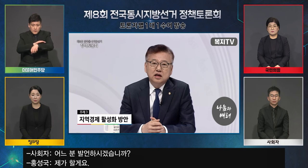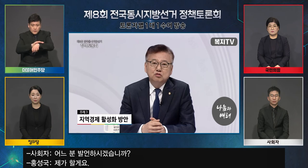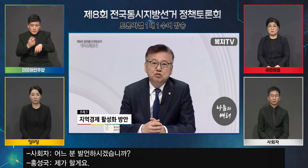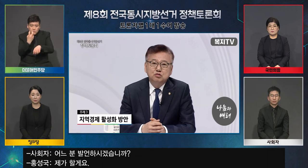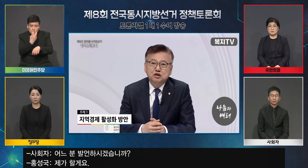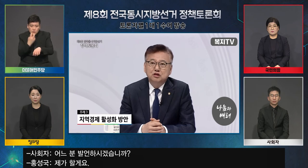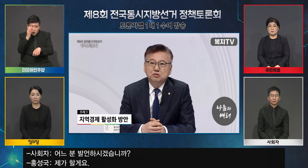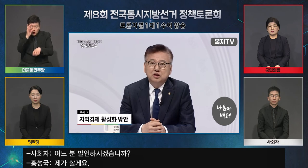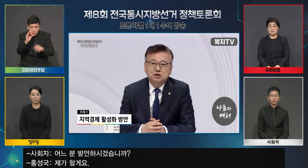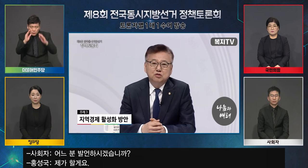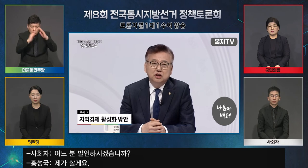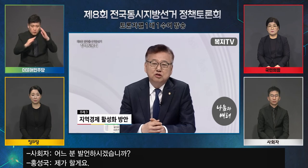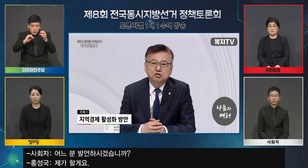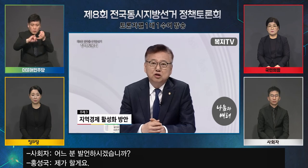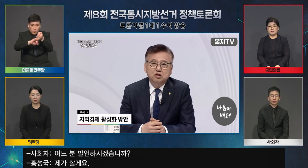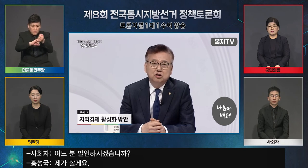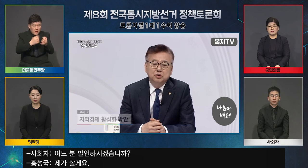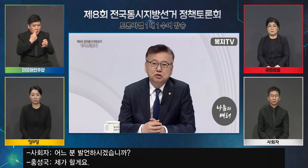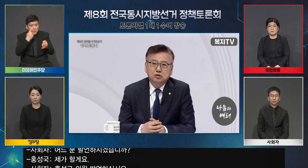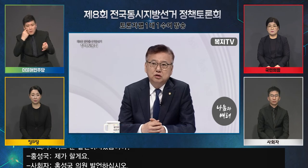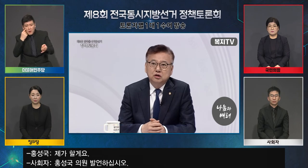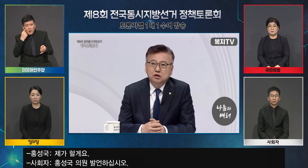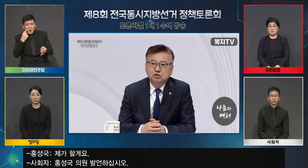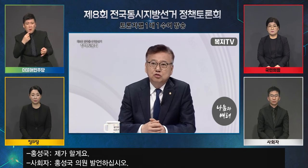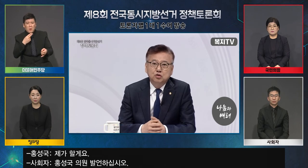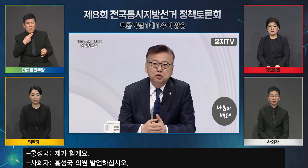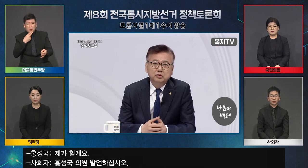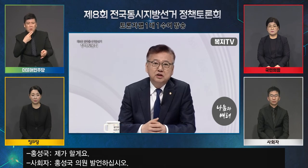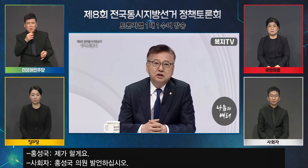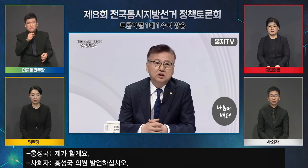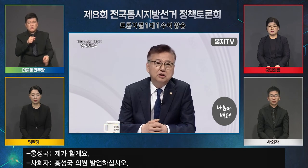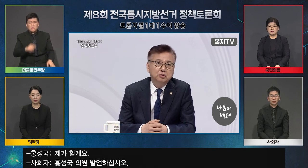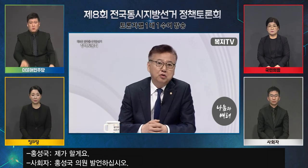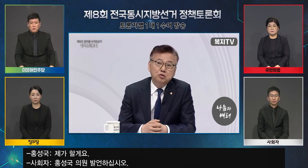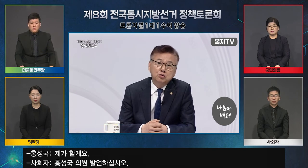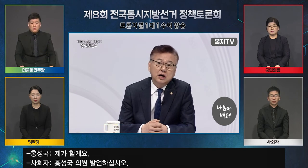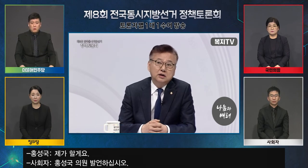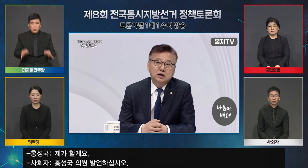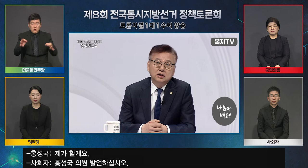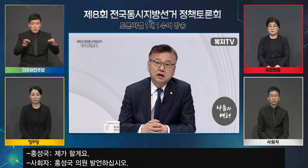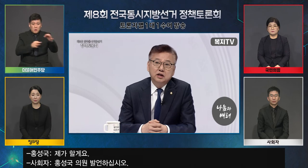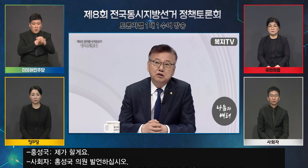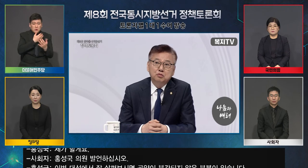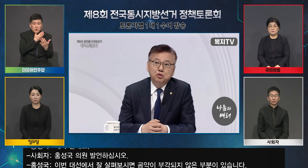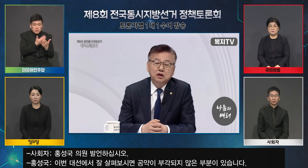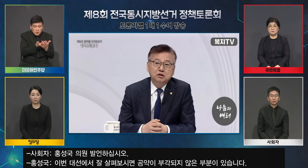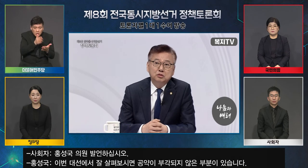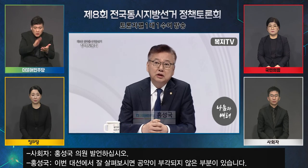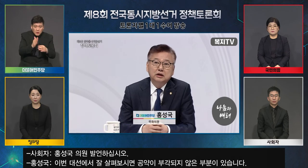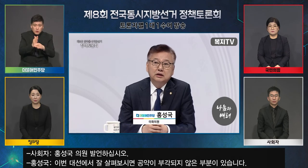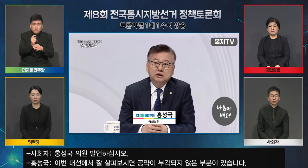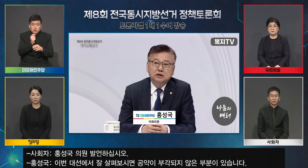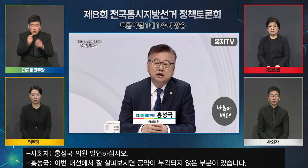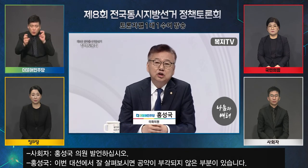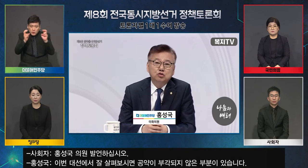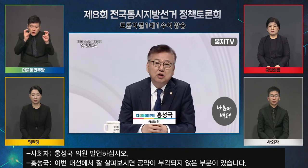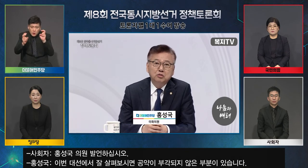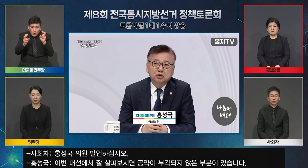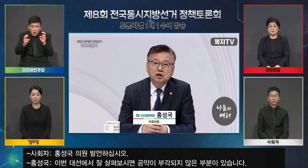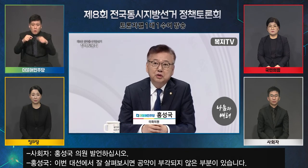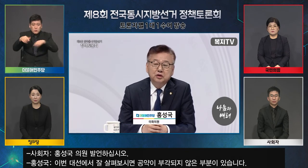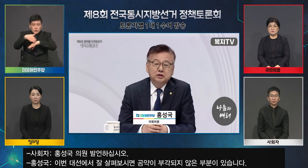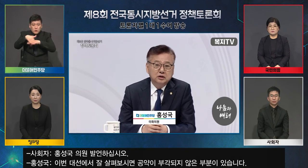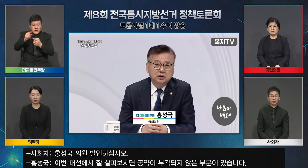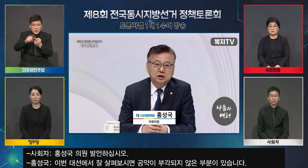부각되지 않은 부분이 있습니다. 경제가 중요하다고 하면서 중소기업 대책이 별로 각 당이 얘기를 못했습니다. 그